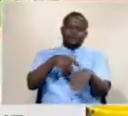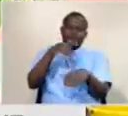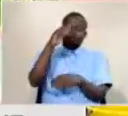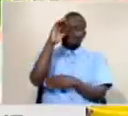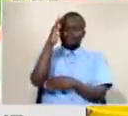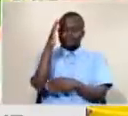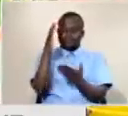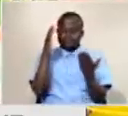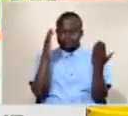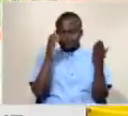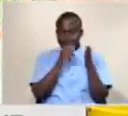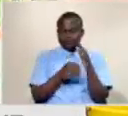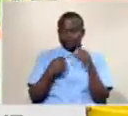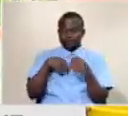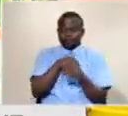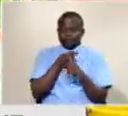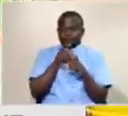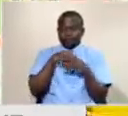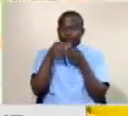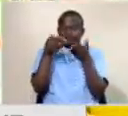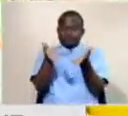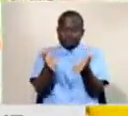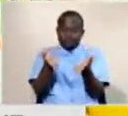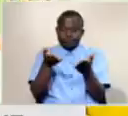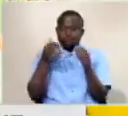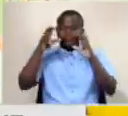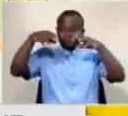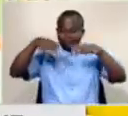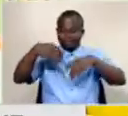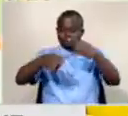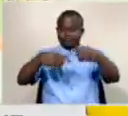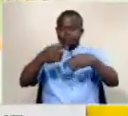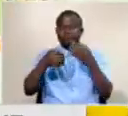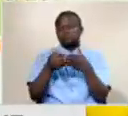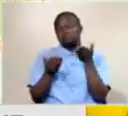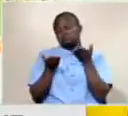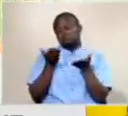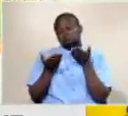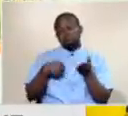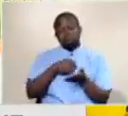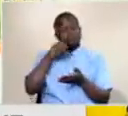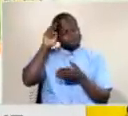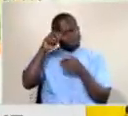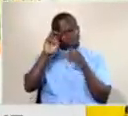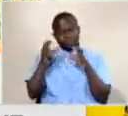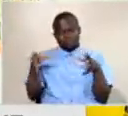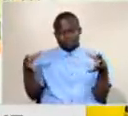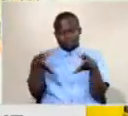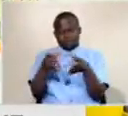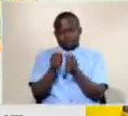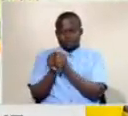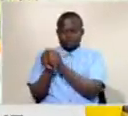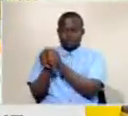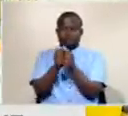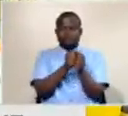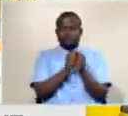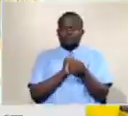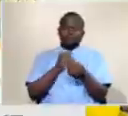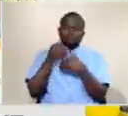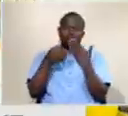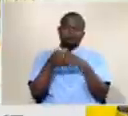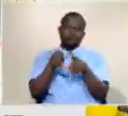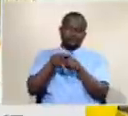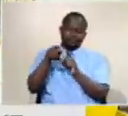masaha 7 n'igice nibwo navuye hano imvura ikigwa rero ngira ngo abacuruzi turaza kwishyira hamwe tubibarure byose